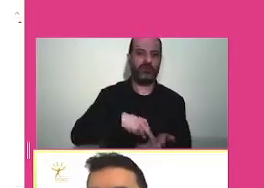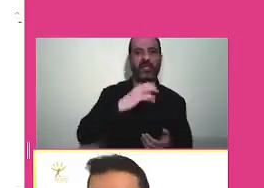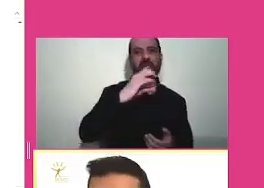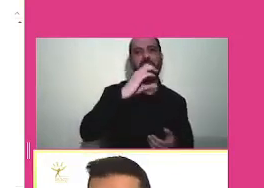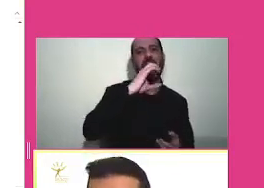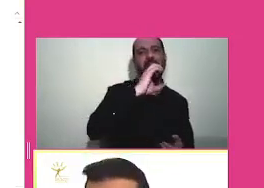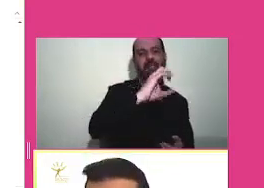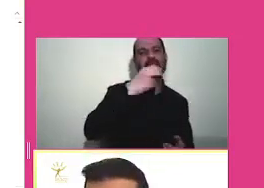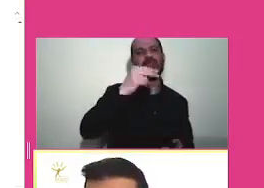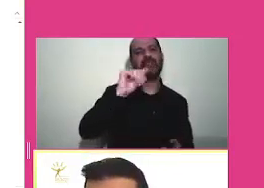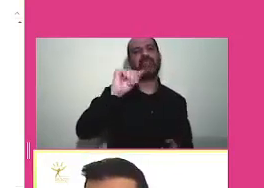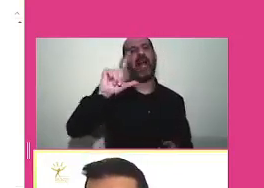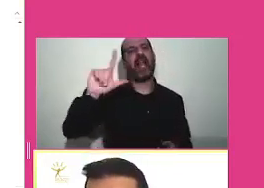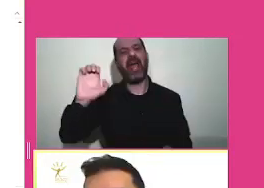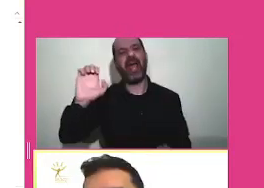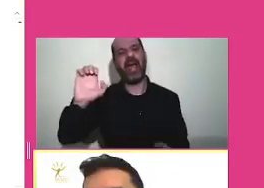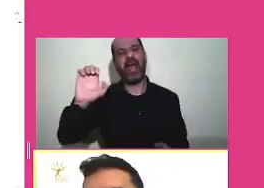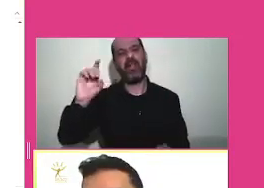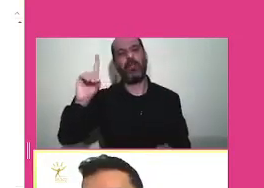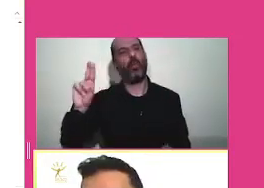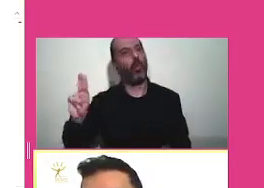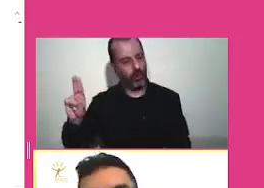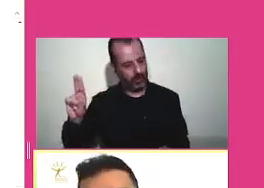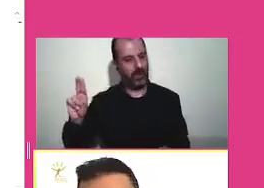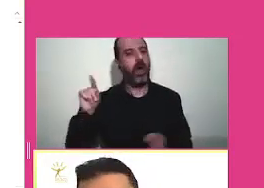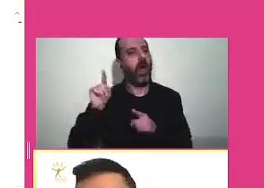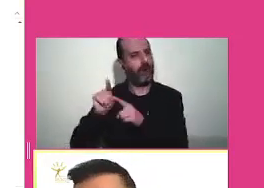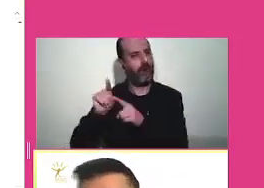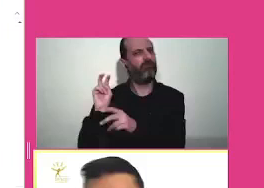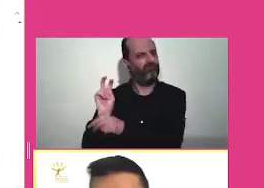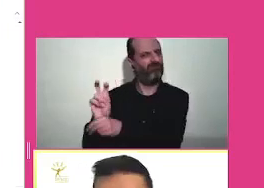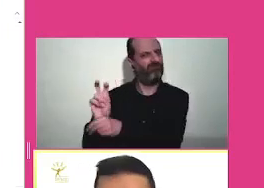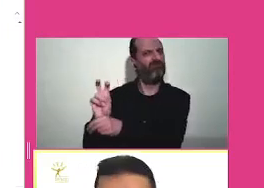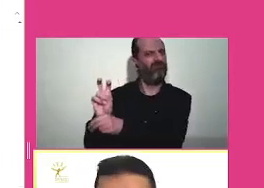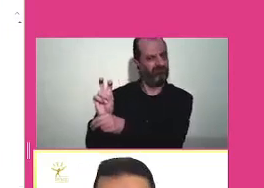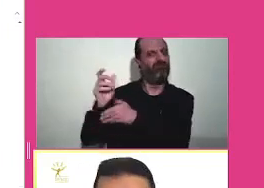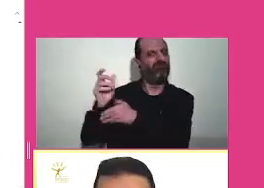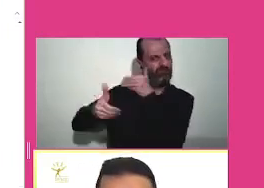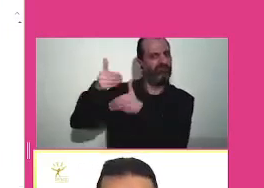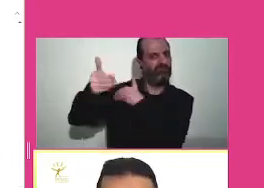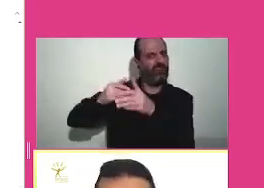παιχνιδιού, ξέρω ότι θα το κρατήσει ενεργό και μέσα έτσι και από άλλες δράσεις.